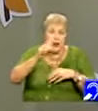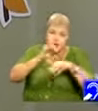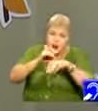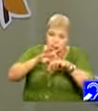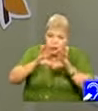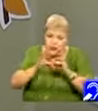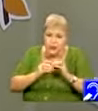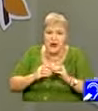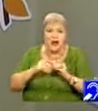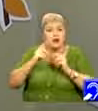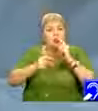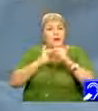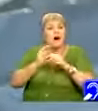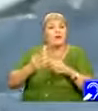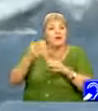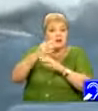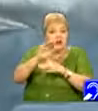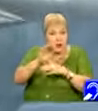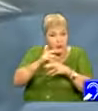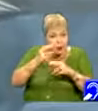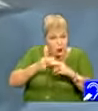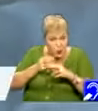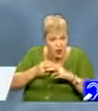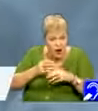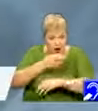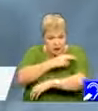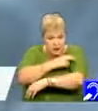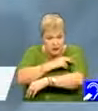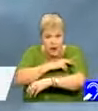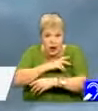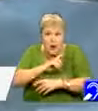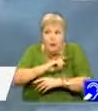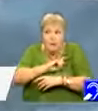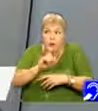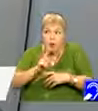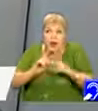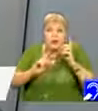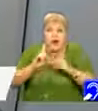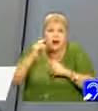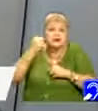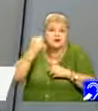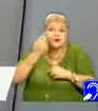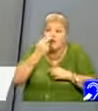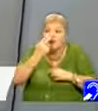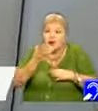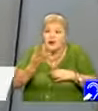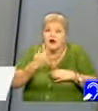trimite copilul bolnav la spital doar dacă va considera că starea pacientului impune acest lucru.